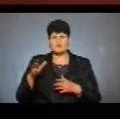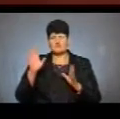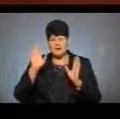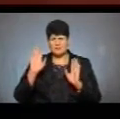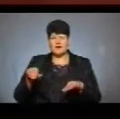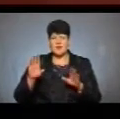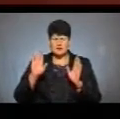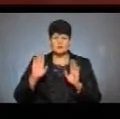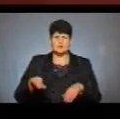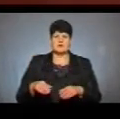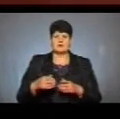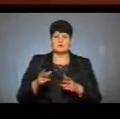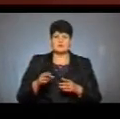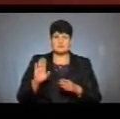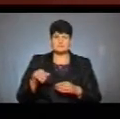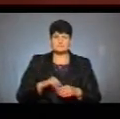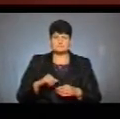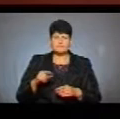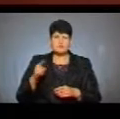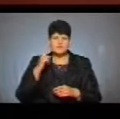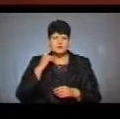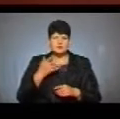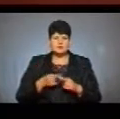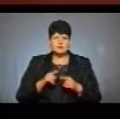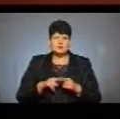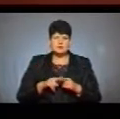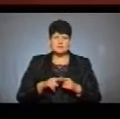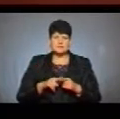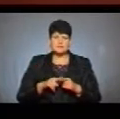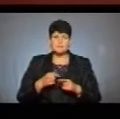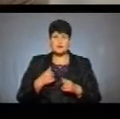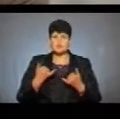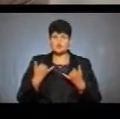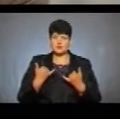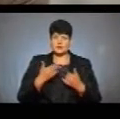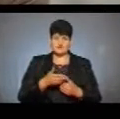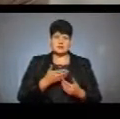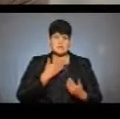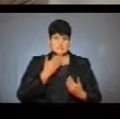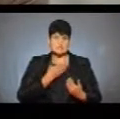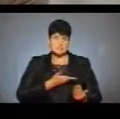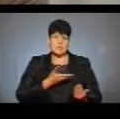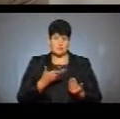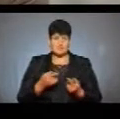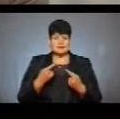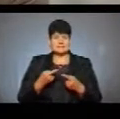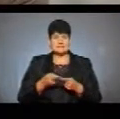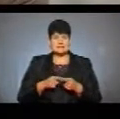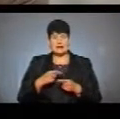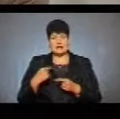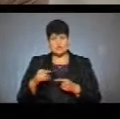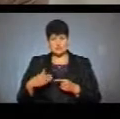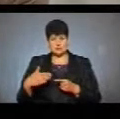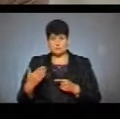ладно, якось там вже цей любов і ціною. То ви чуєте такі речі? Так, це є проблема. Ну ми сьогодні вас запросили, тобто це інша сторона, так? Тобто ми